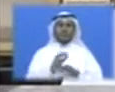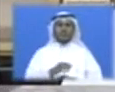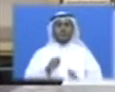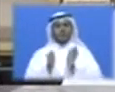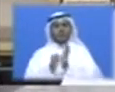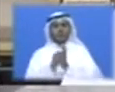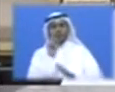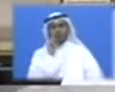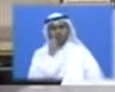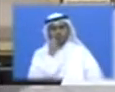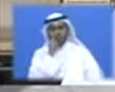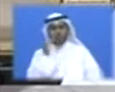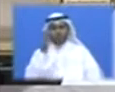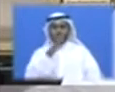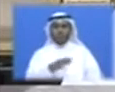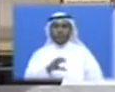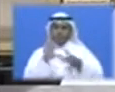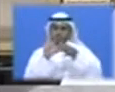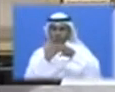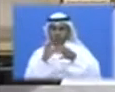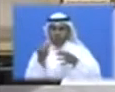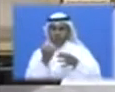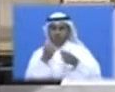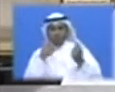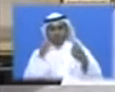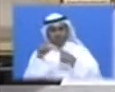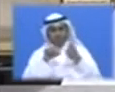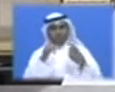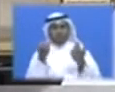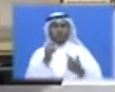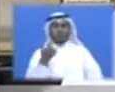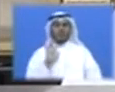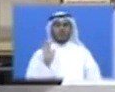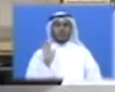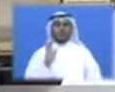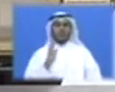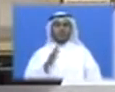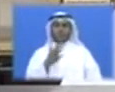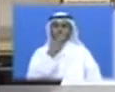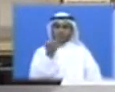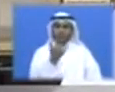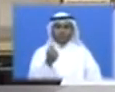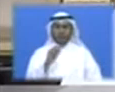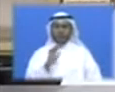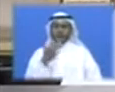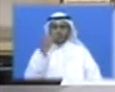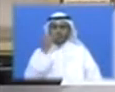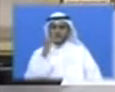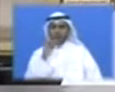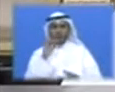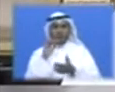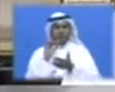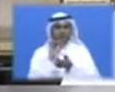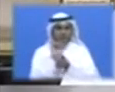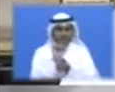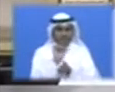ويكون أيضا الاتصال بين المؤسسات يعني يعني يكون فيه نوع من السهولة، وحتى لا نرهق